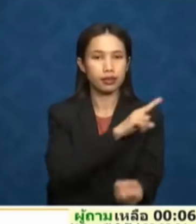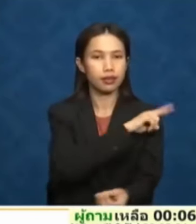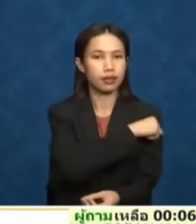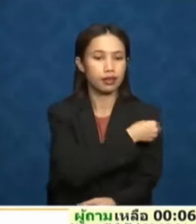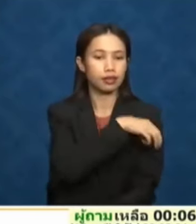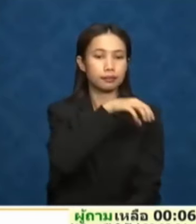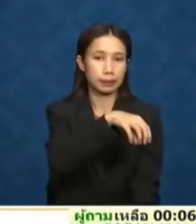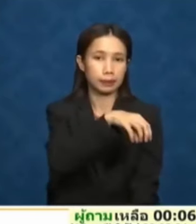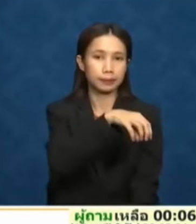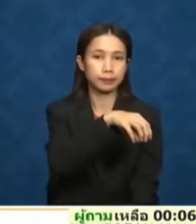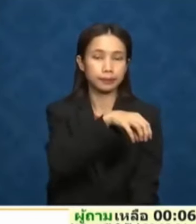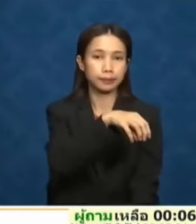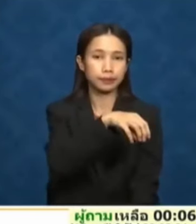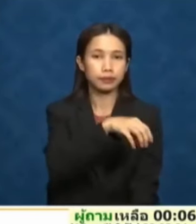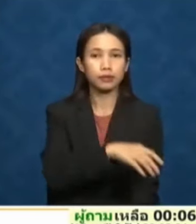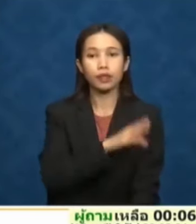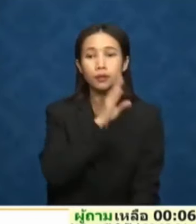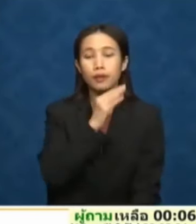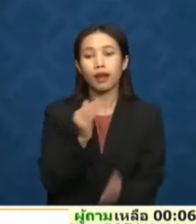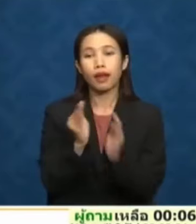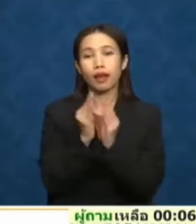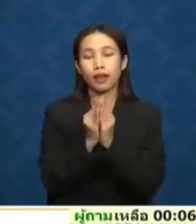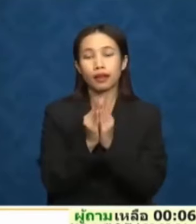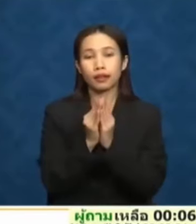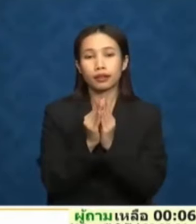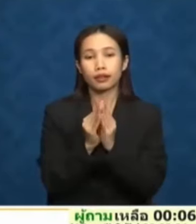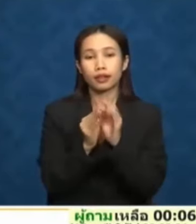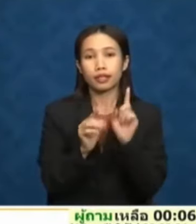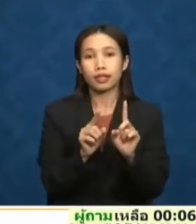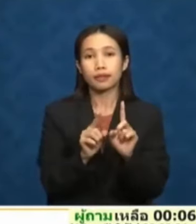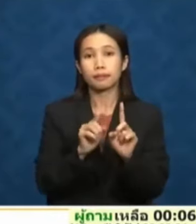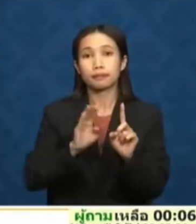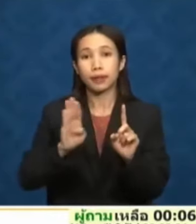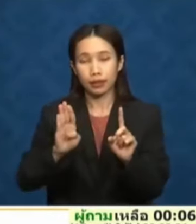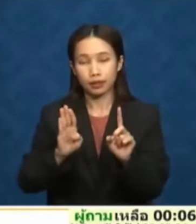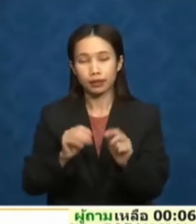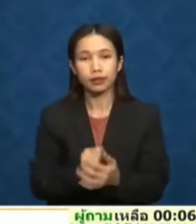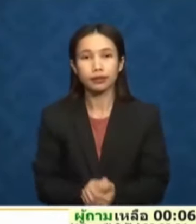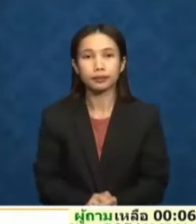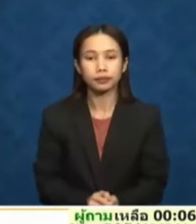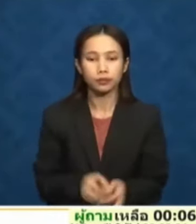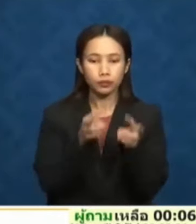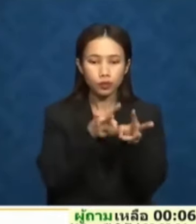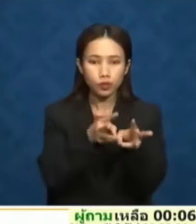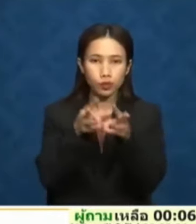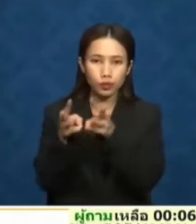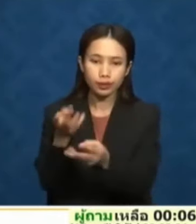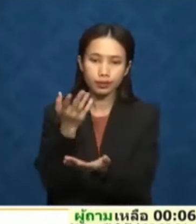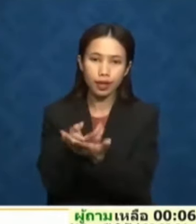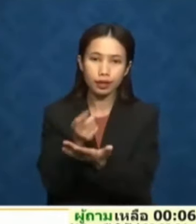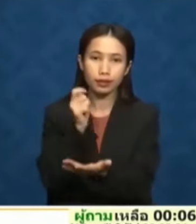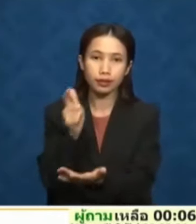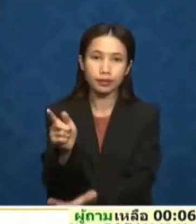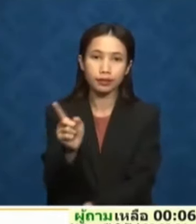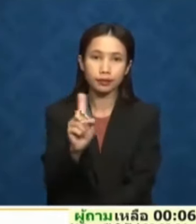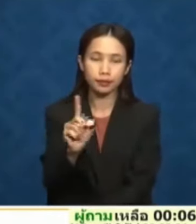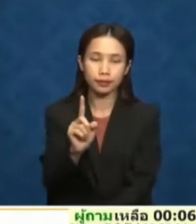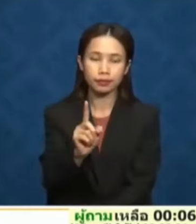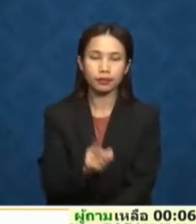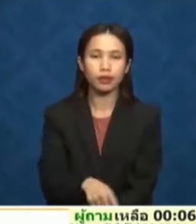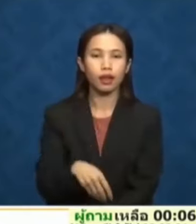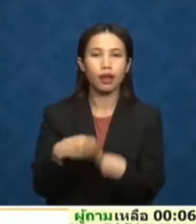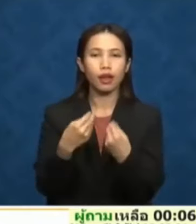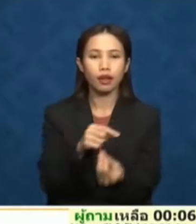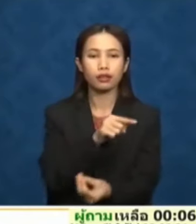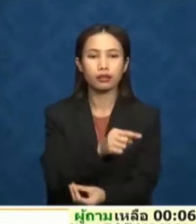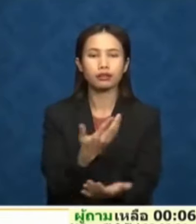อุ่นจากเดิมพอย์ละบาทใช่มั้ครับเพราะฉะนั้นเนี่ยวิธีการจ่ายแบบนี้มันทำให้คลินิกอบอุ่น